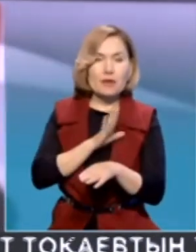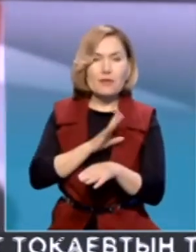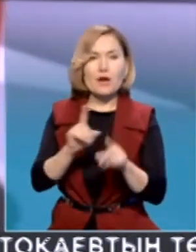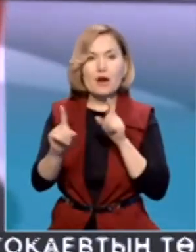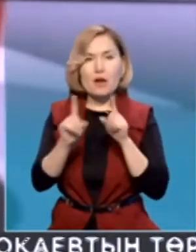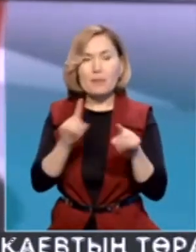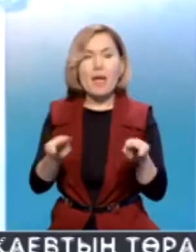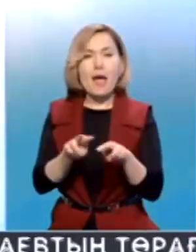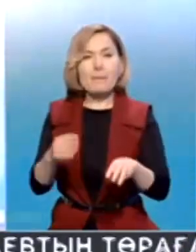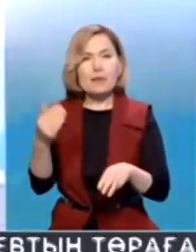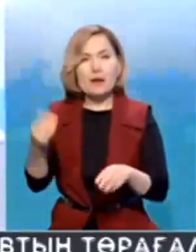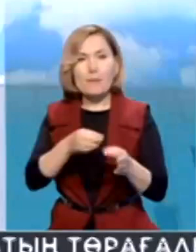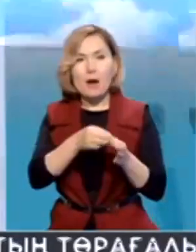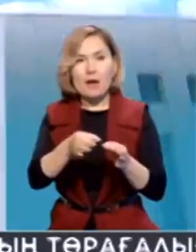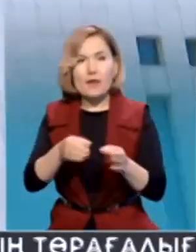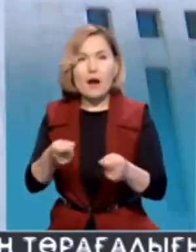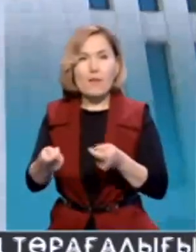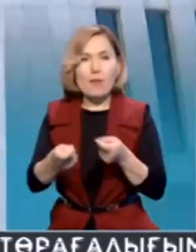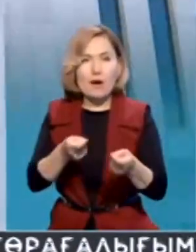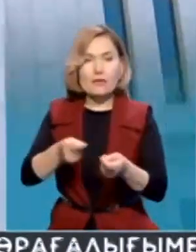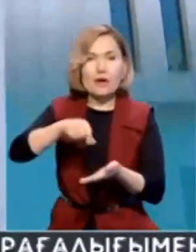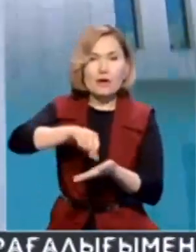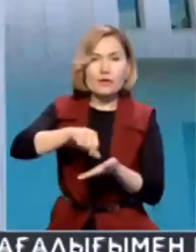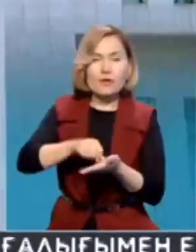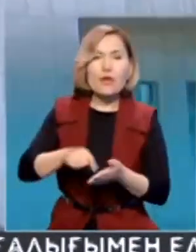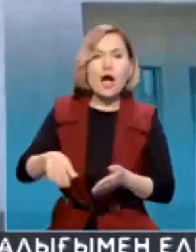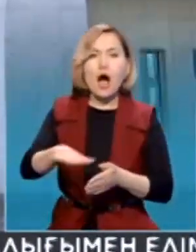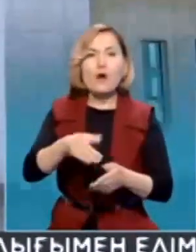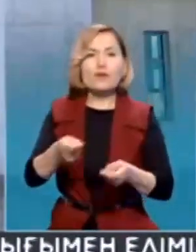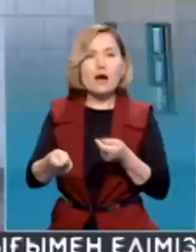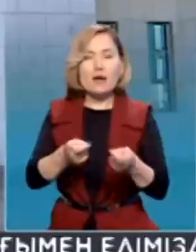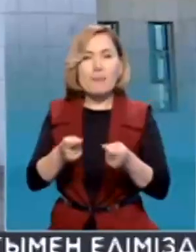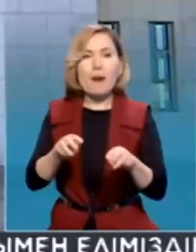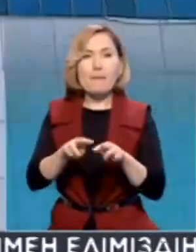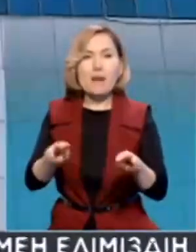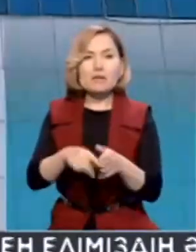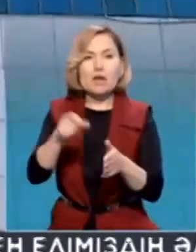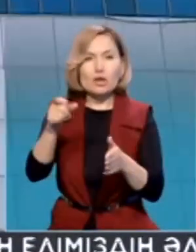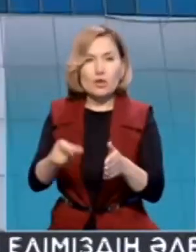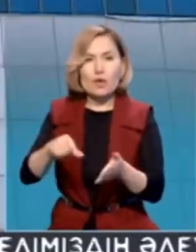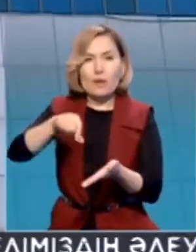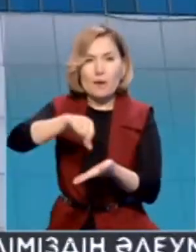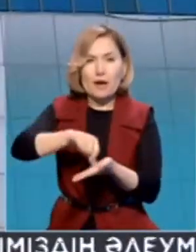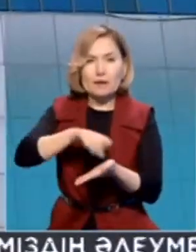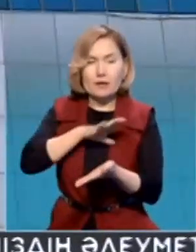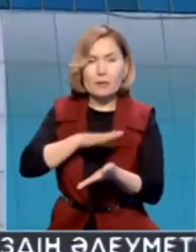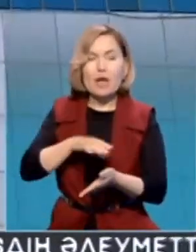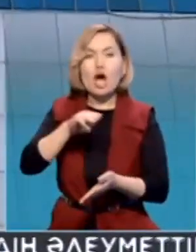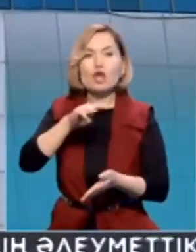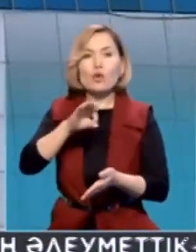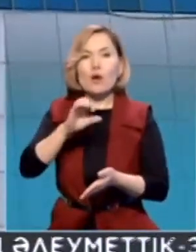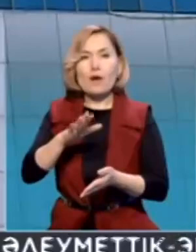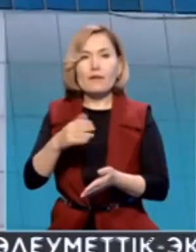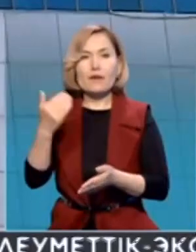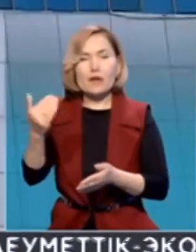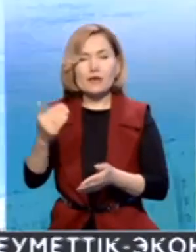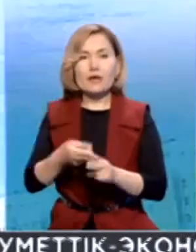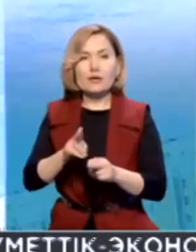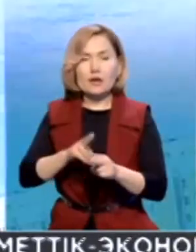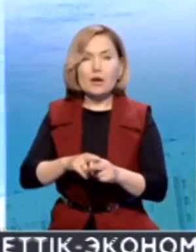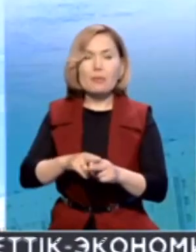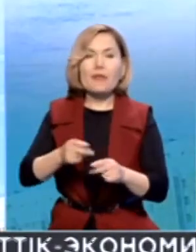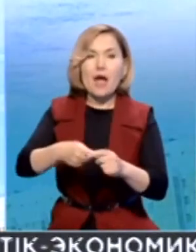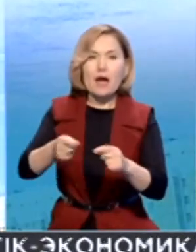Халықаралық жиынға министрлер мен аймақ басшыларын айтпағанда аудан әкімдері мен мәслихат депутаттарына дейін қатысты. Қасым-Жомарт Тоқаев оларға